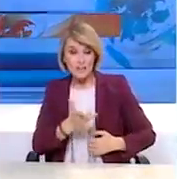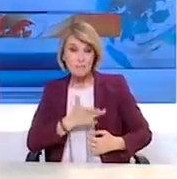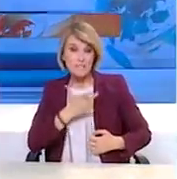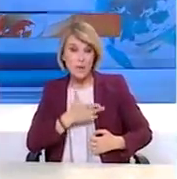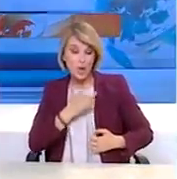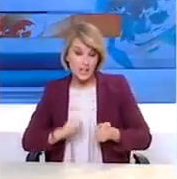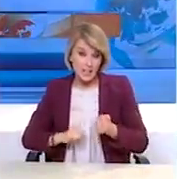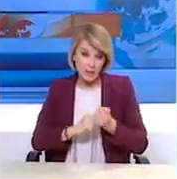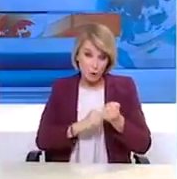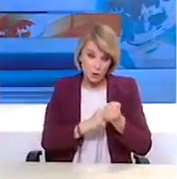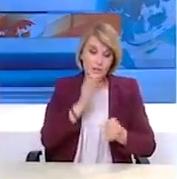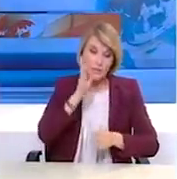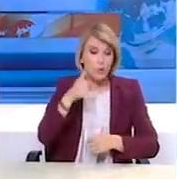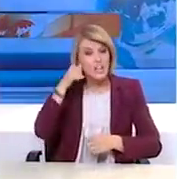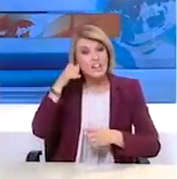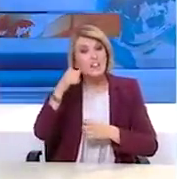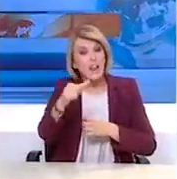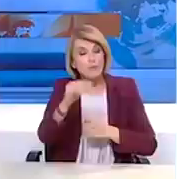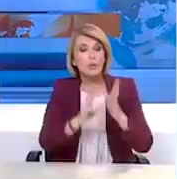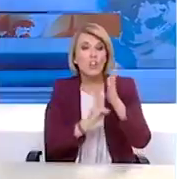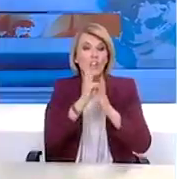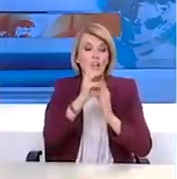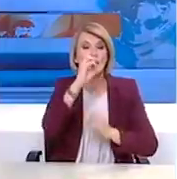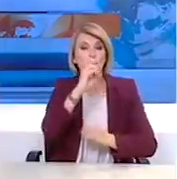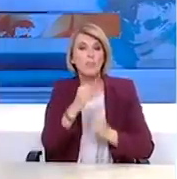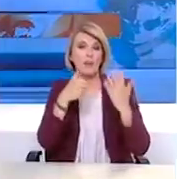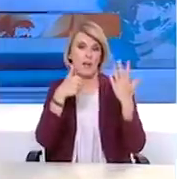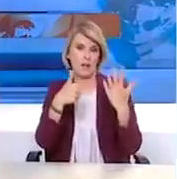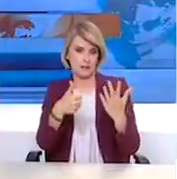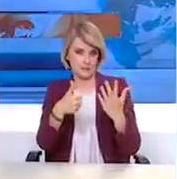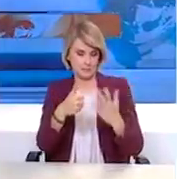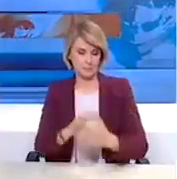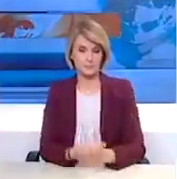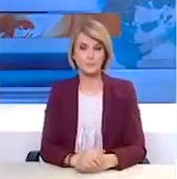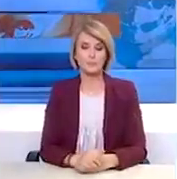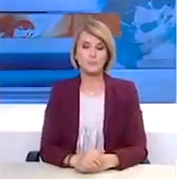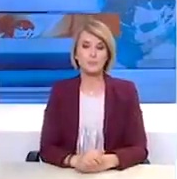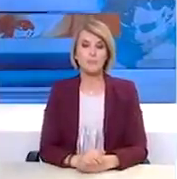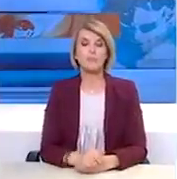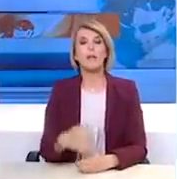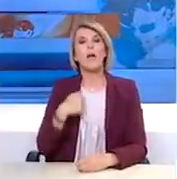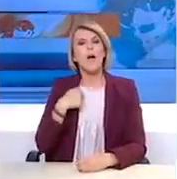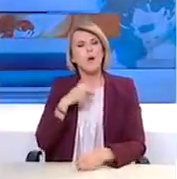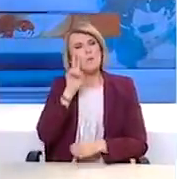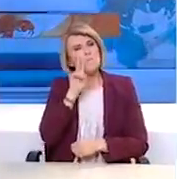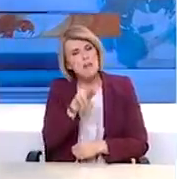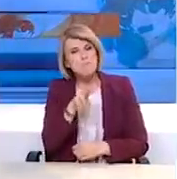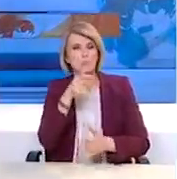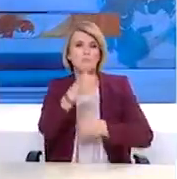παρατηρούμε και θα το εξασφαλίσουμε. Κλείνοντας, θα ήθελα, επειδή βλέπω να γίνονται διάφορα σχόλια, ειδικά